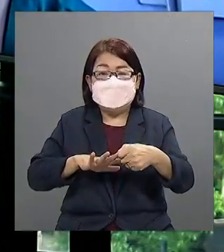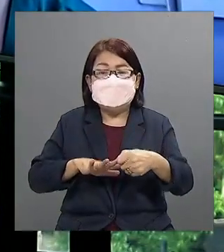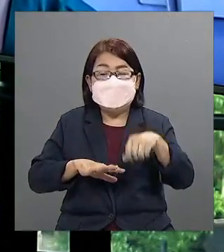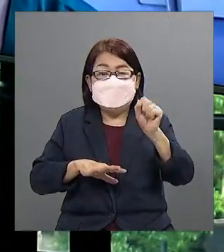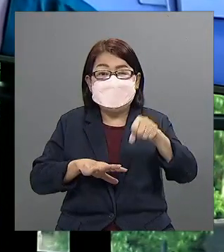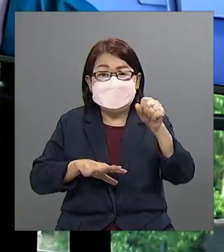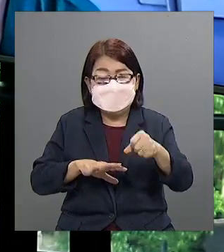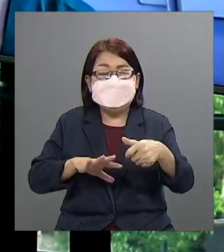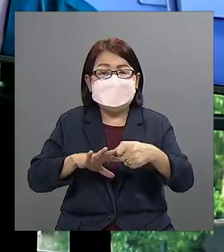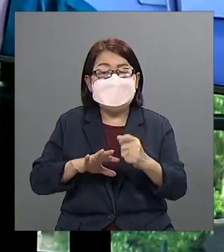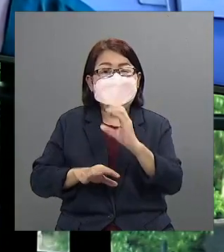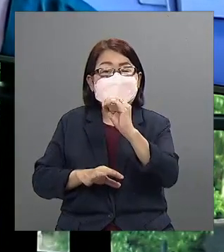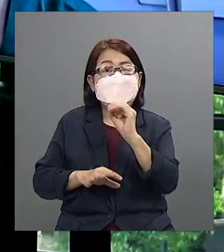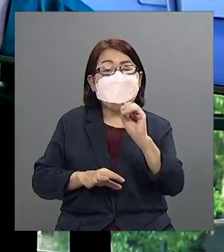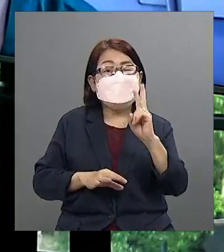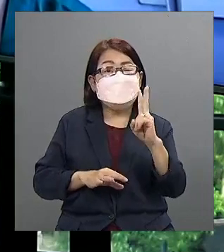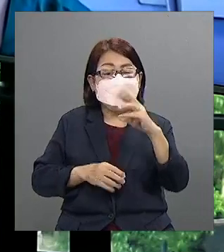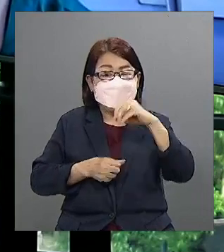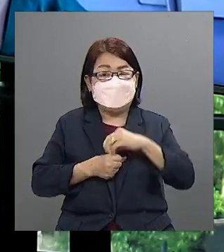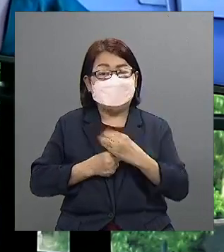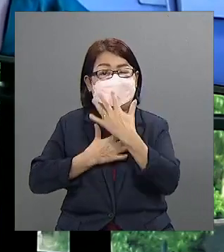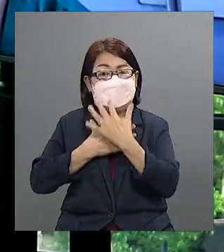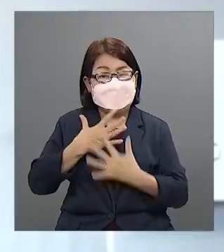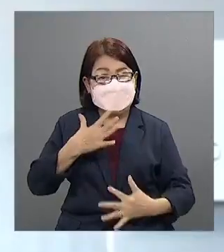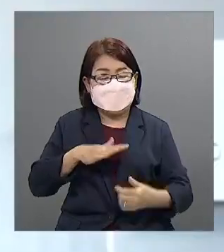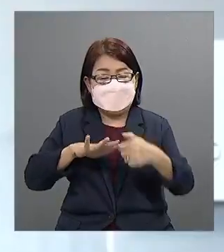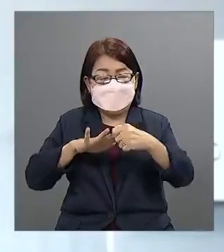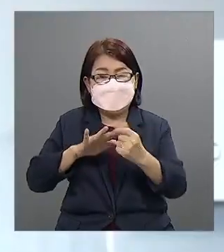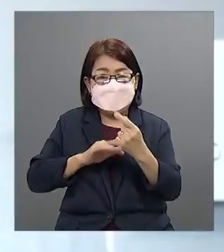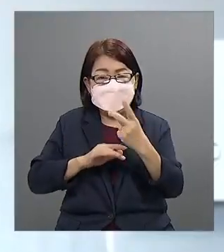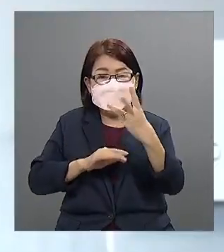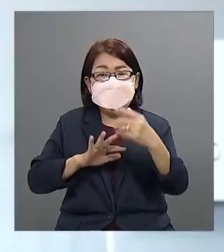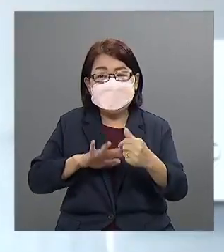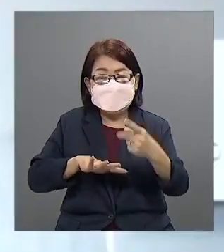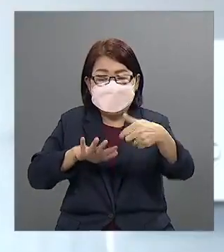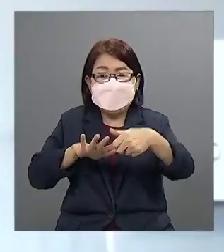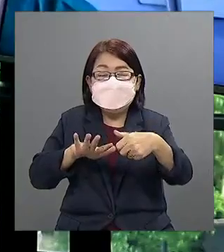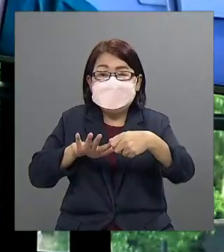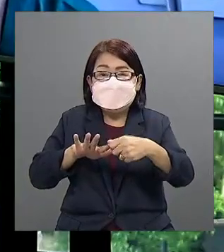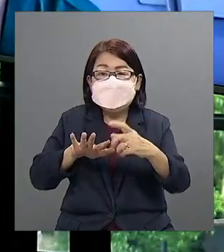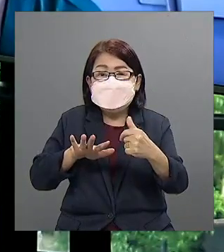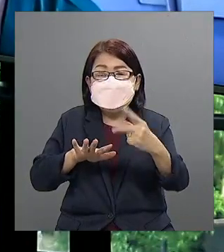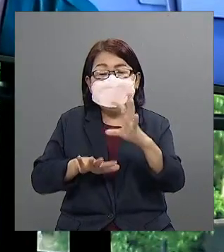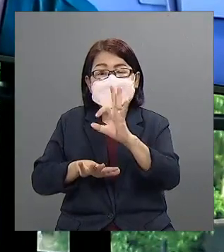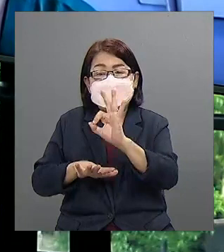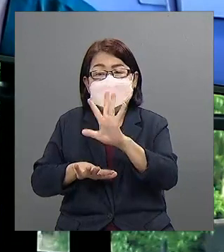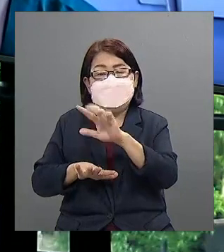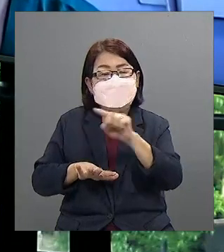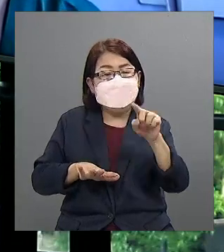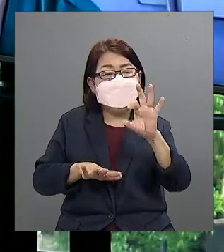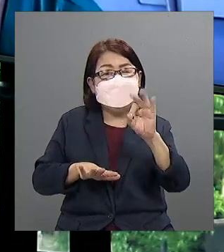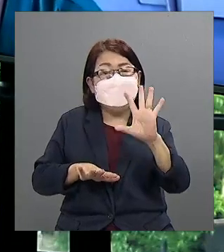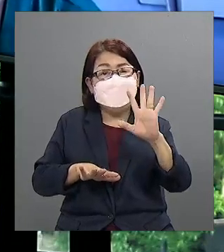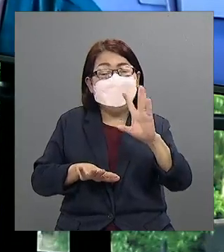ายนิ้วจับออกซิเจนปลายนิ้วดูถ้าค่าออกซิเจนปลายนิ้ว95 96ขึ้นไปถ้าสัญญาณชีพเท่